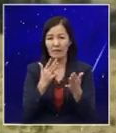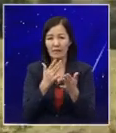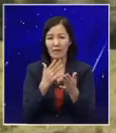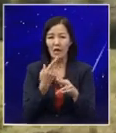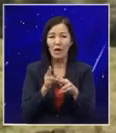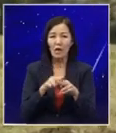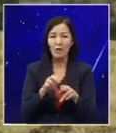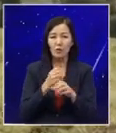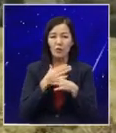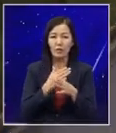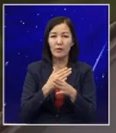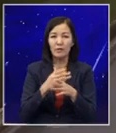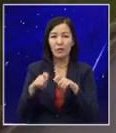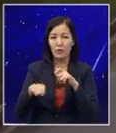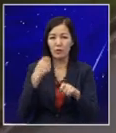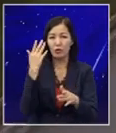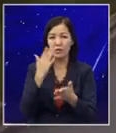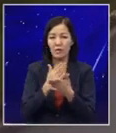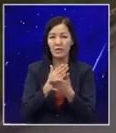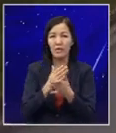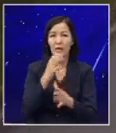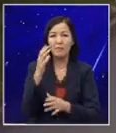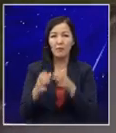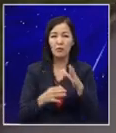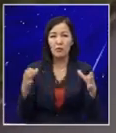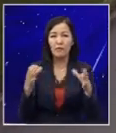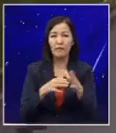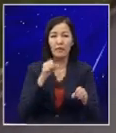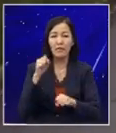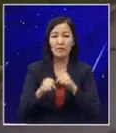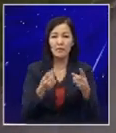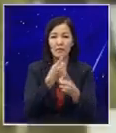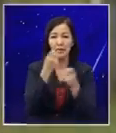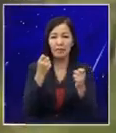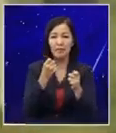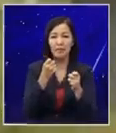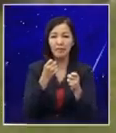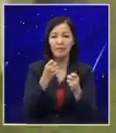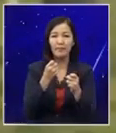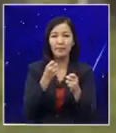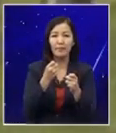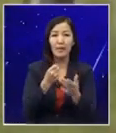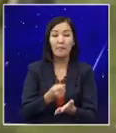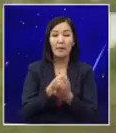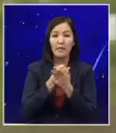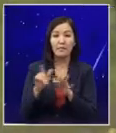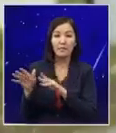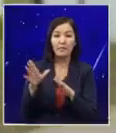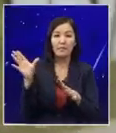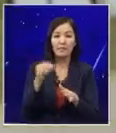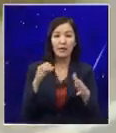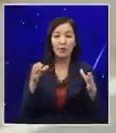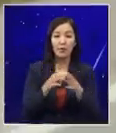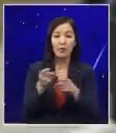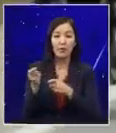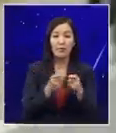которым возможно нарушение антидопинговых правил. Международный союз велосипедистов сообщил, что приветствует и поддерживает поддерживает действия всех органов